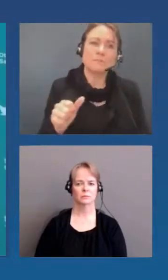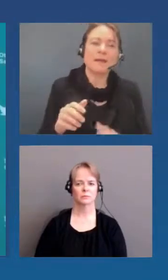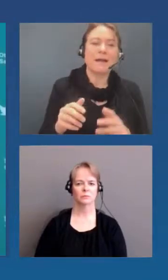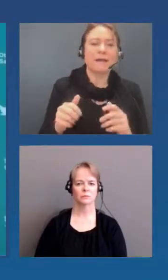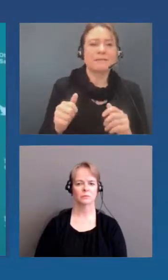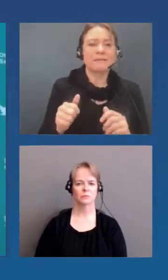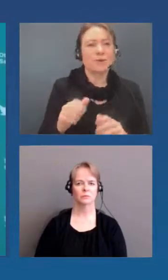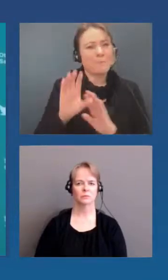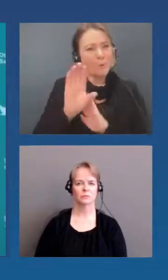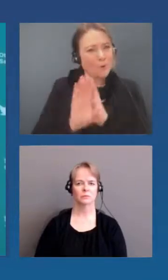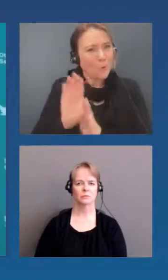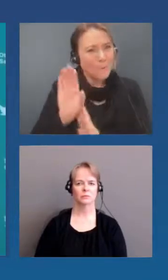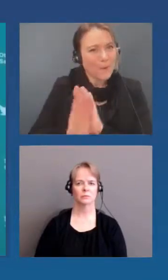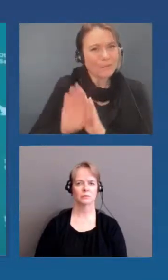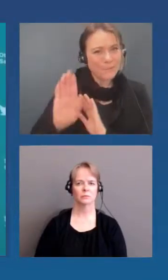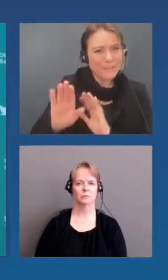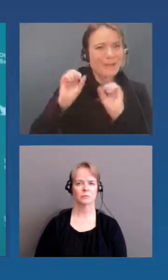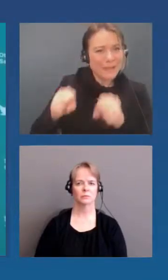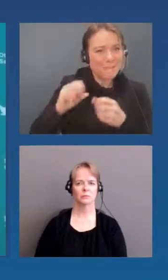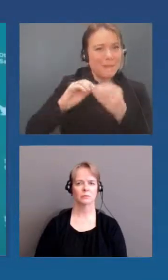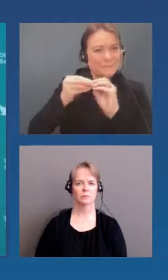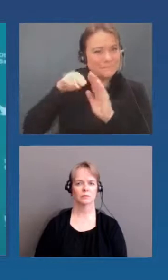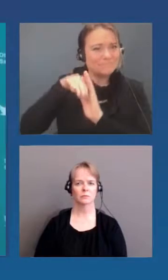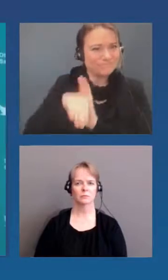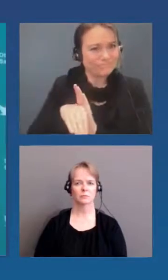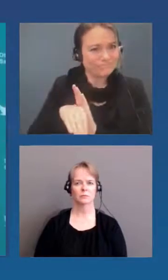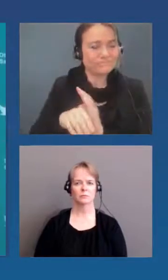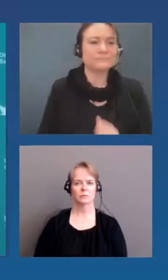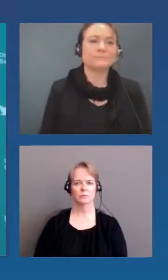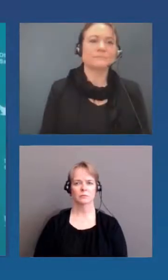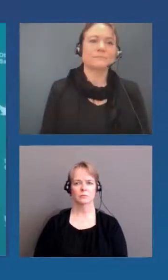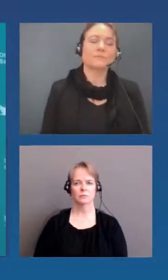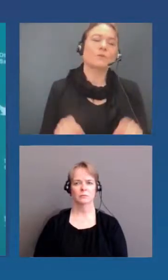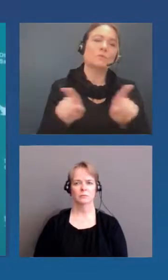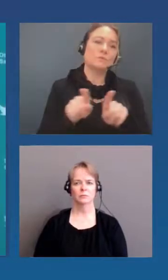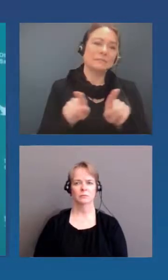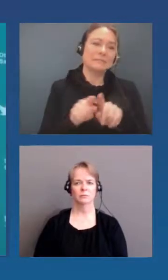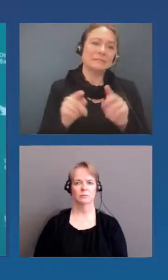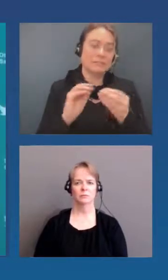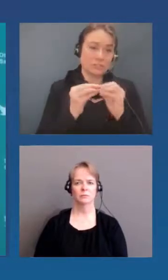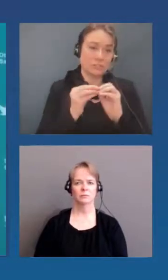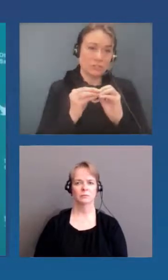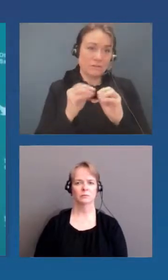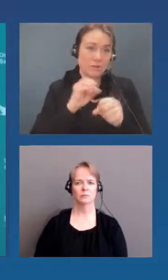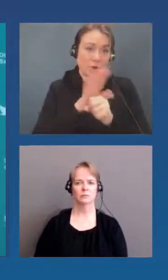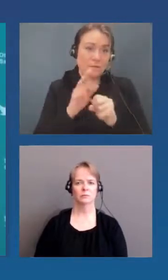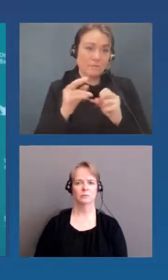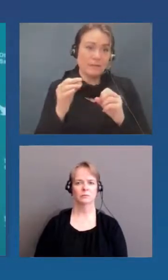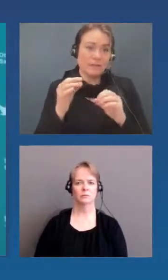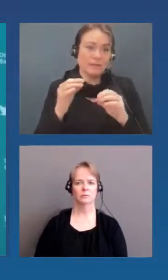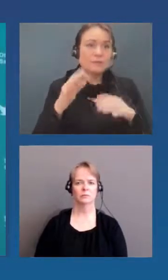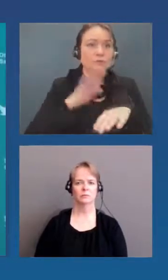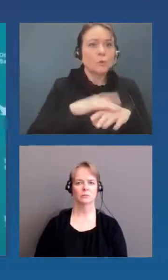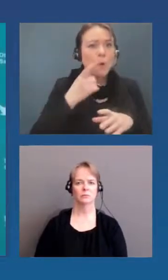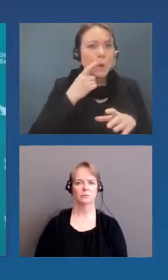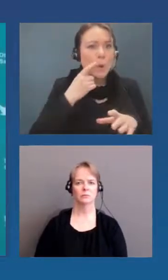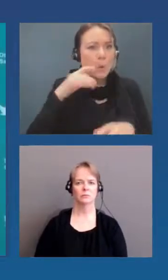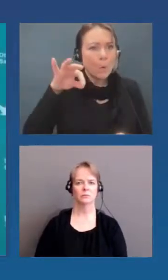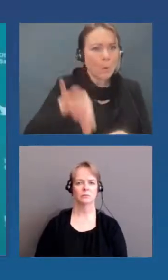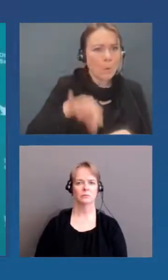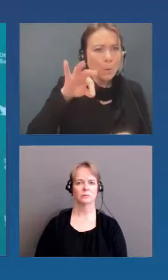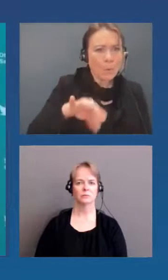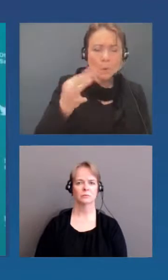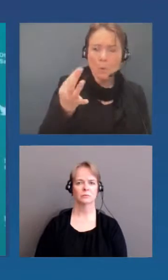leur comportement. Et le niveau de COVID-19 dans l'eau usée,